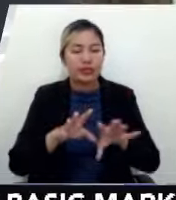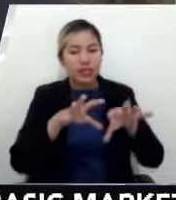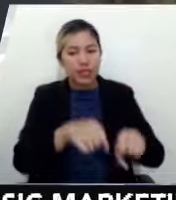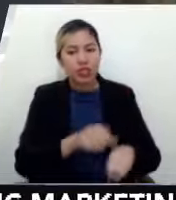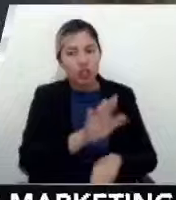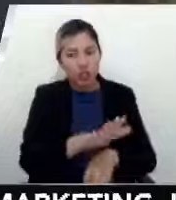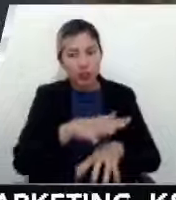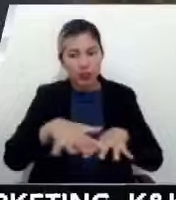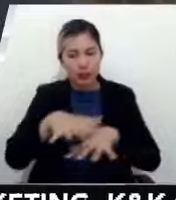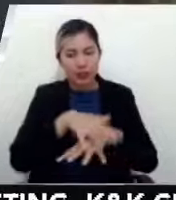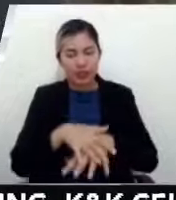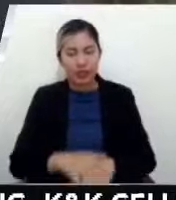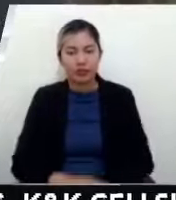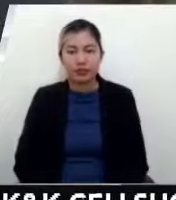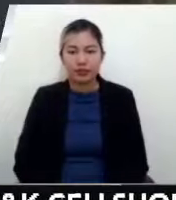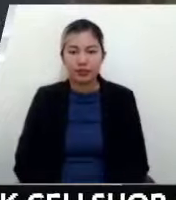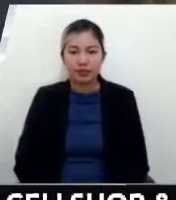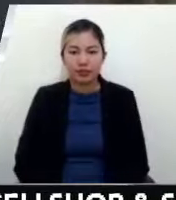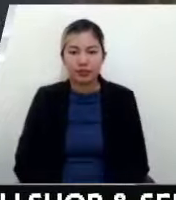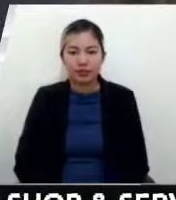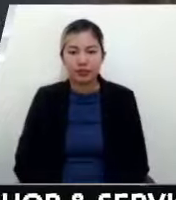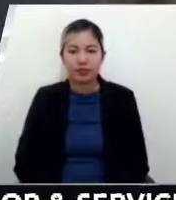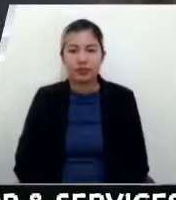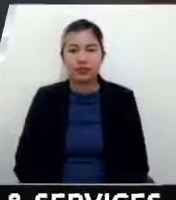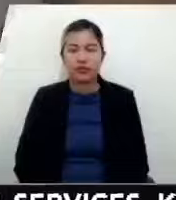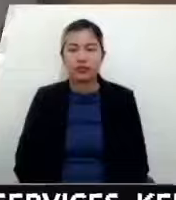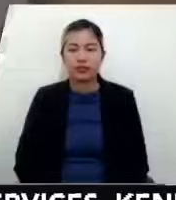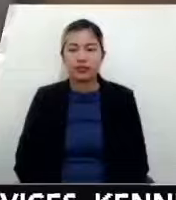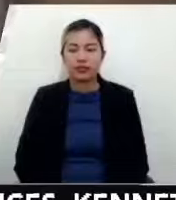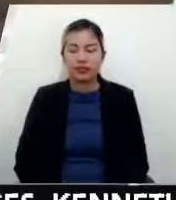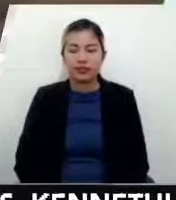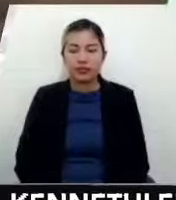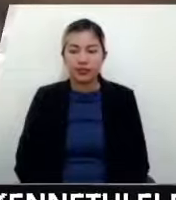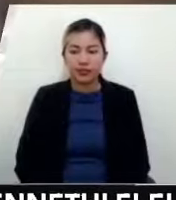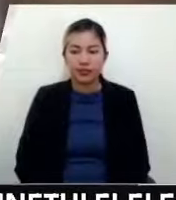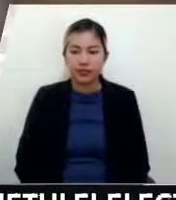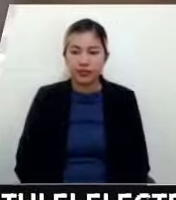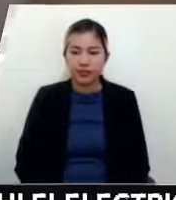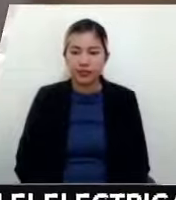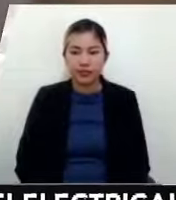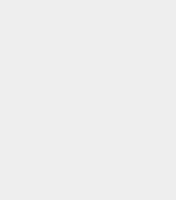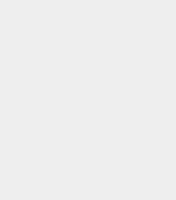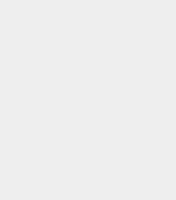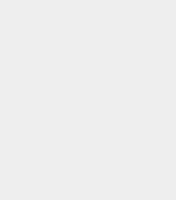property. Salima Refra, nagbabalita para sa GMA Integrated News.